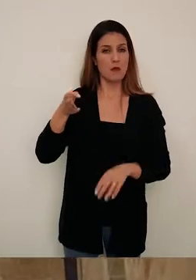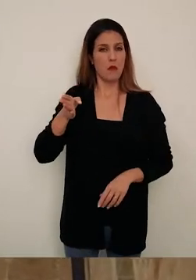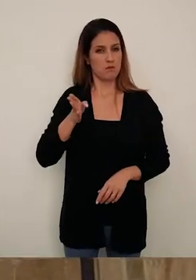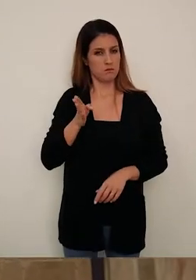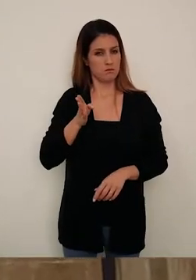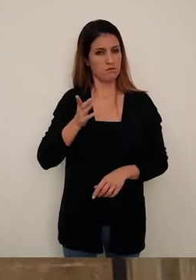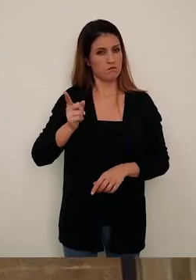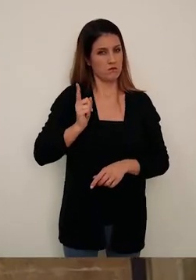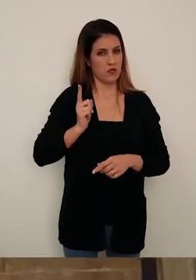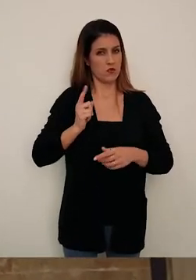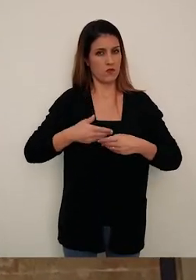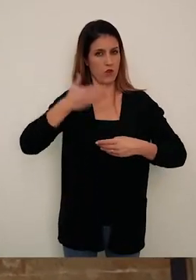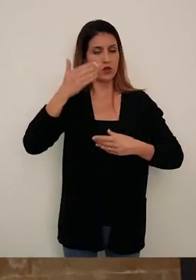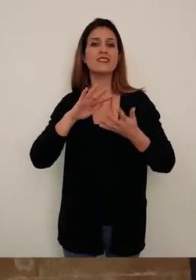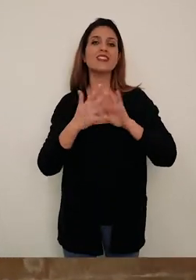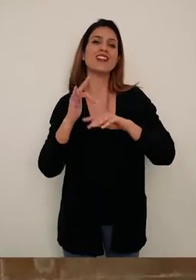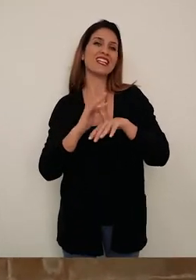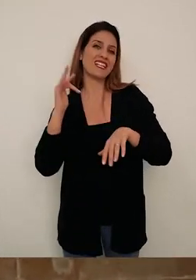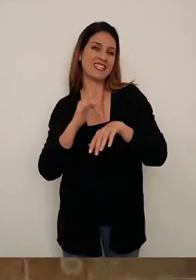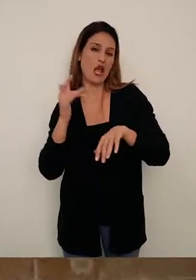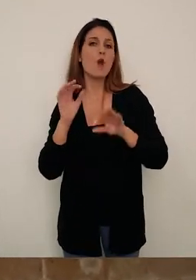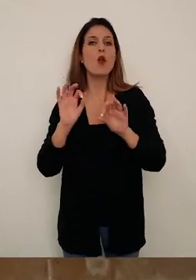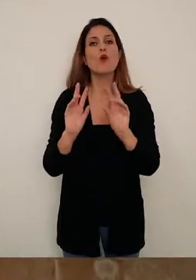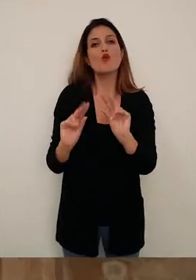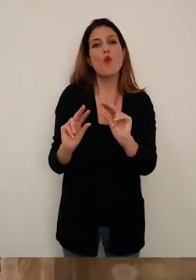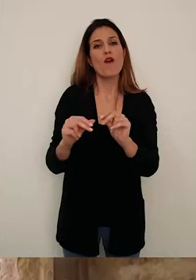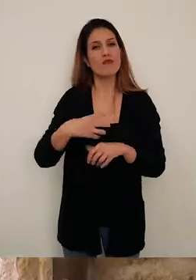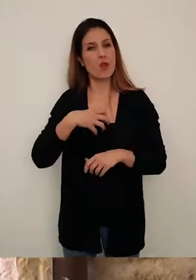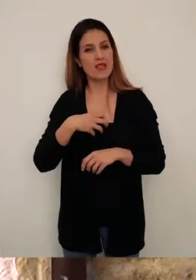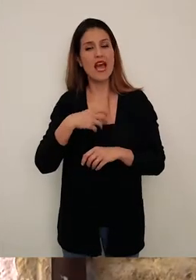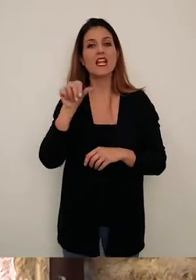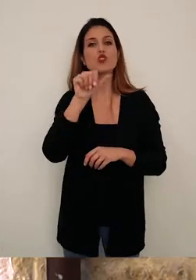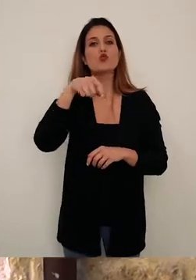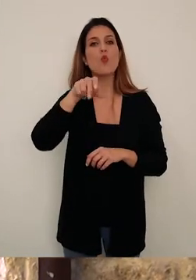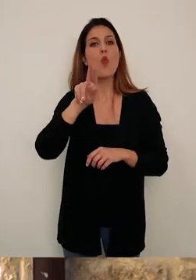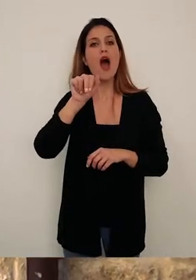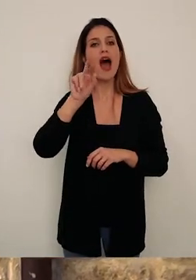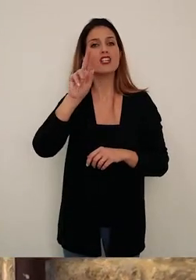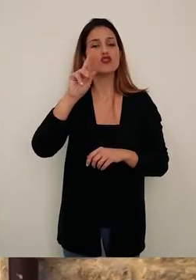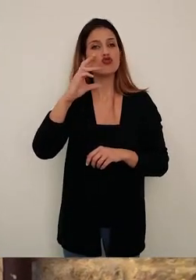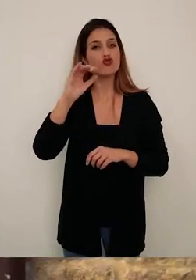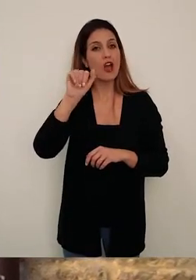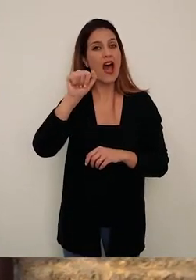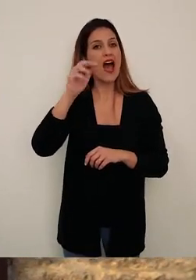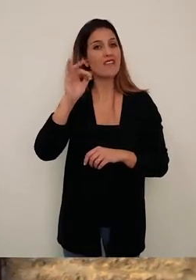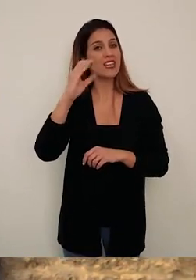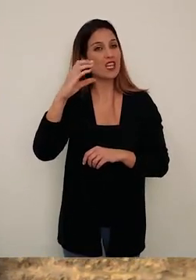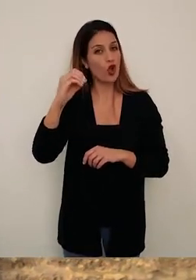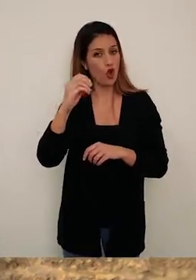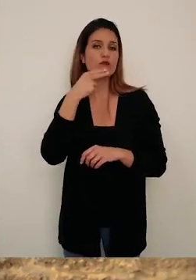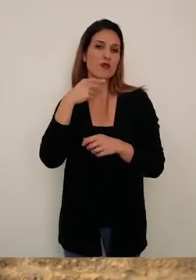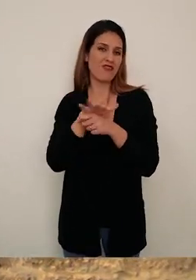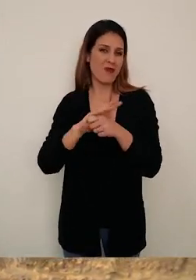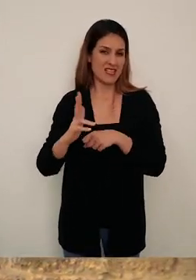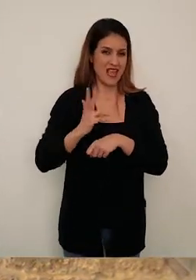gentilizio. Questo accadde ad opera dei nuovi proprietari, gli Squarciafico, nobili banchieri genovesi dediti al commercio e